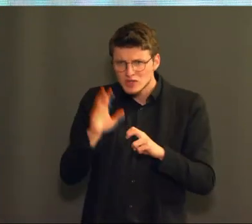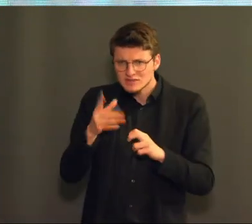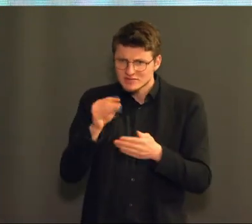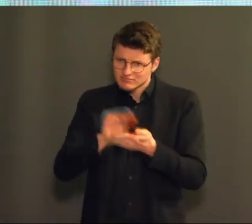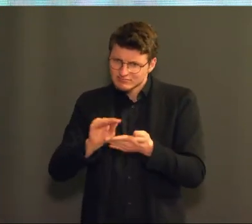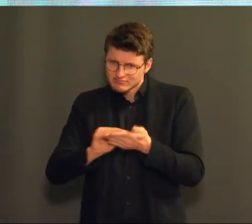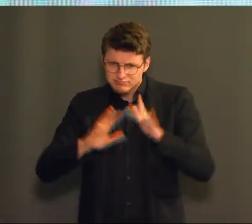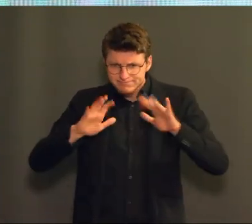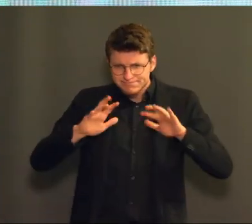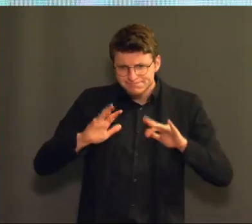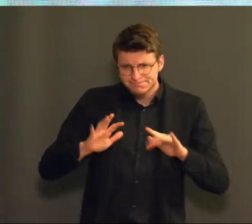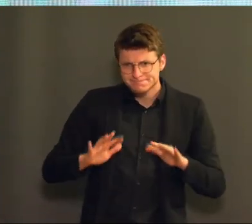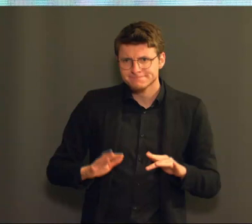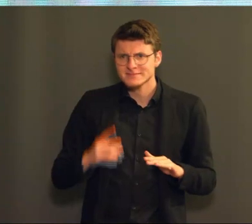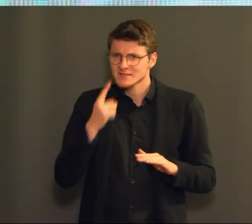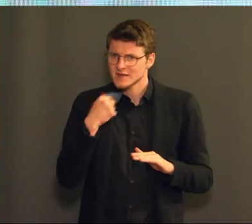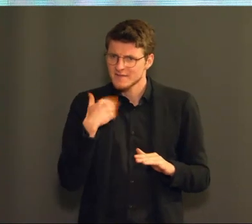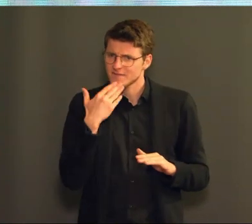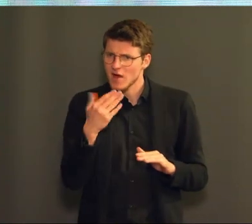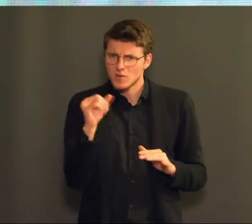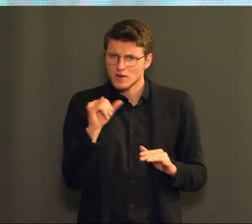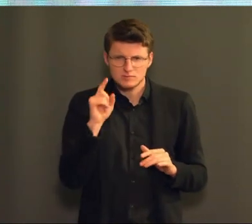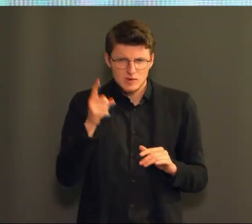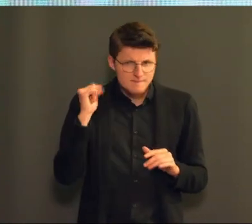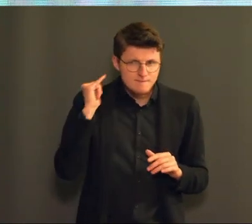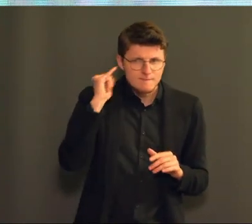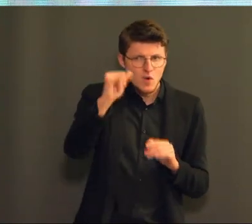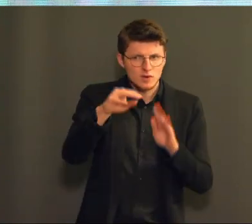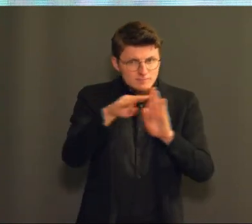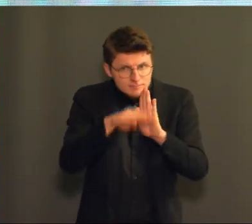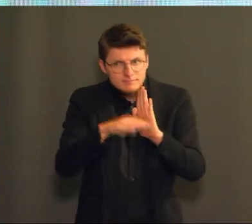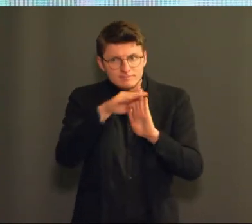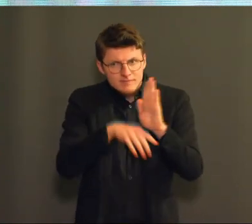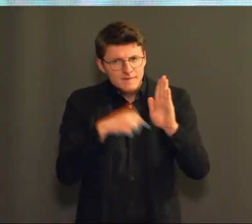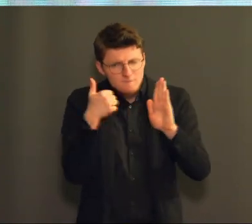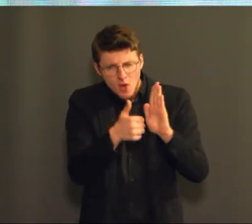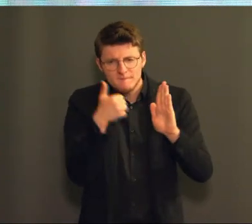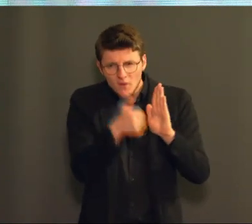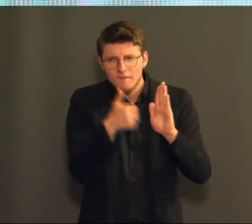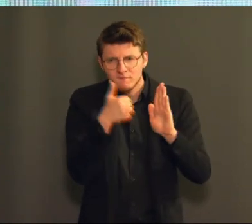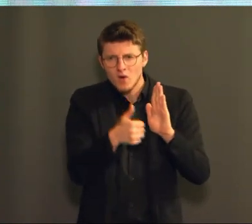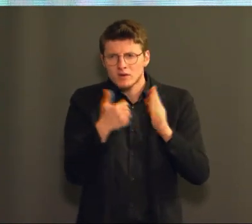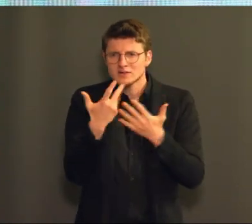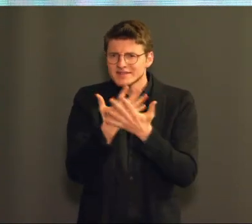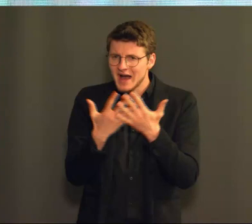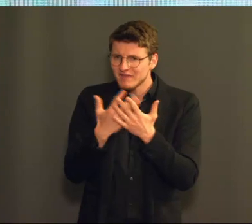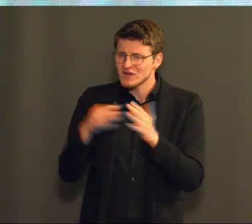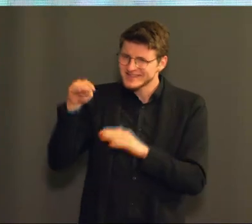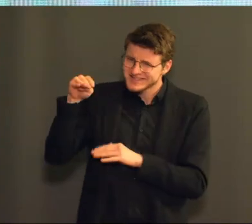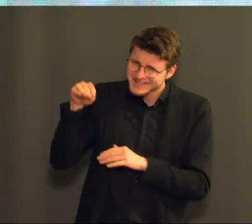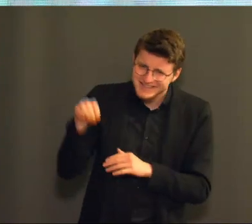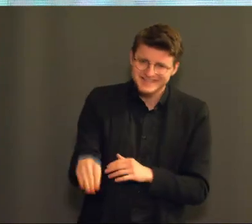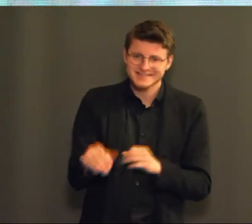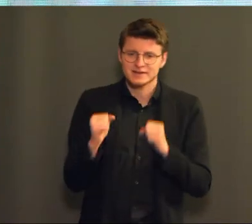voor constante aandacht en de handhaving van de protocollen om de incidentie verder onder controle te houden.